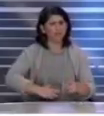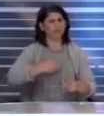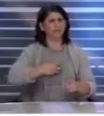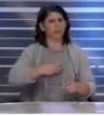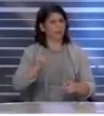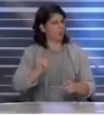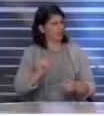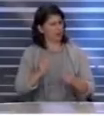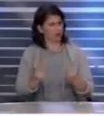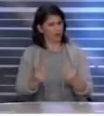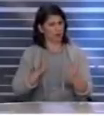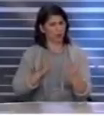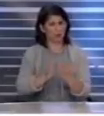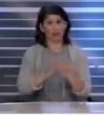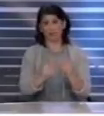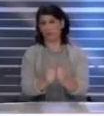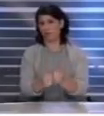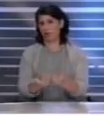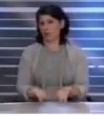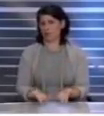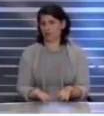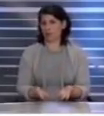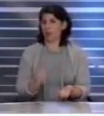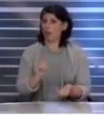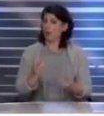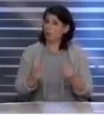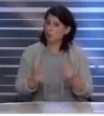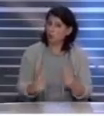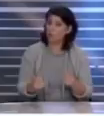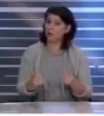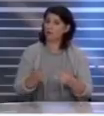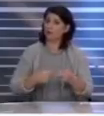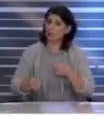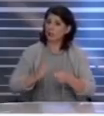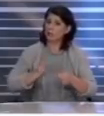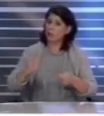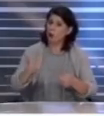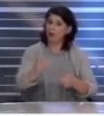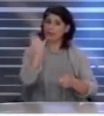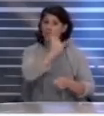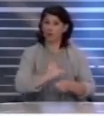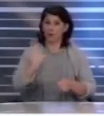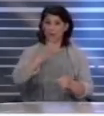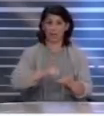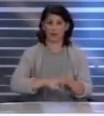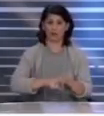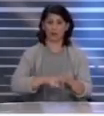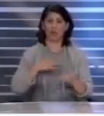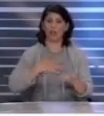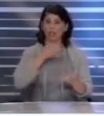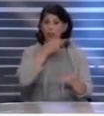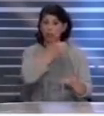αυτός τρόπος να αντιμετωπίζει κανείς φίλους, δεν είναι αυτός τρόπος να μεταχειρίζεται πολίτες Ευρωπαϊκής Ένωσης. Και θέλω να